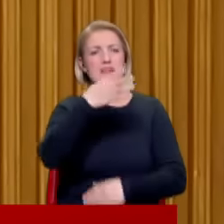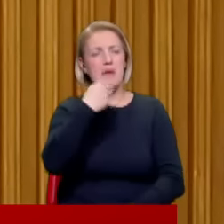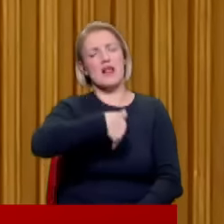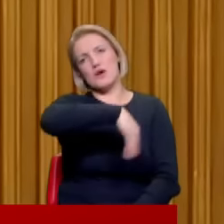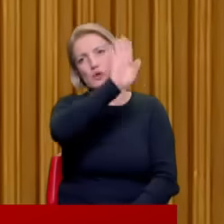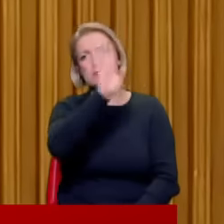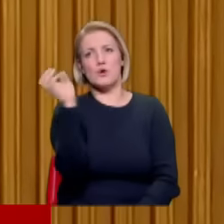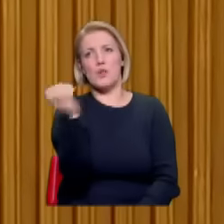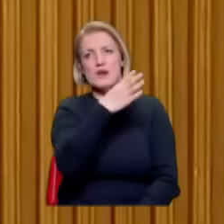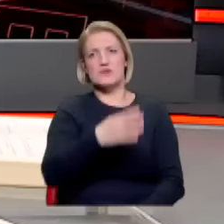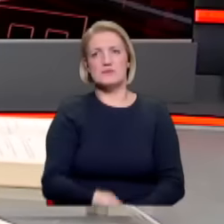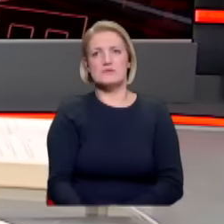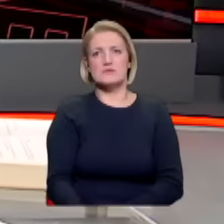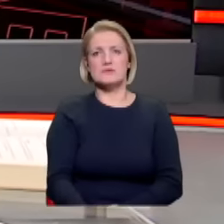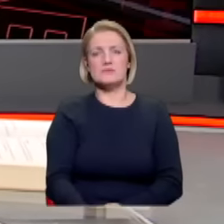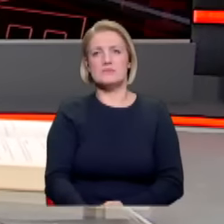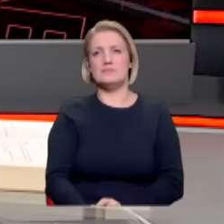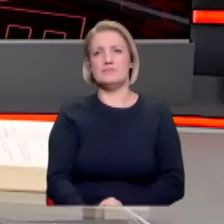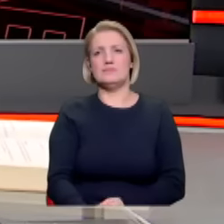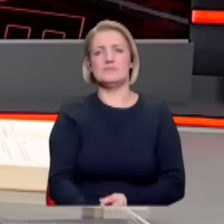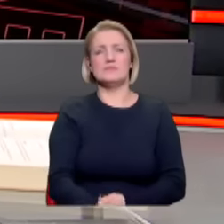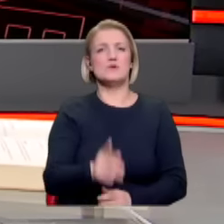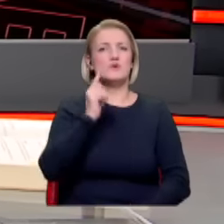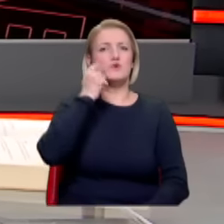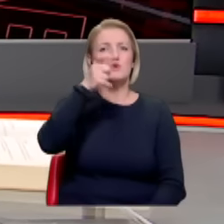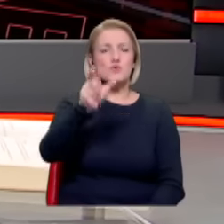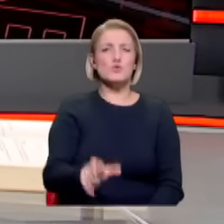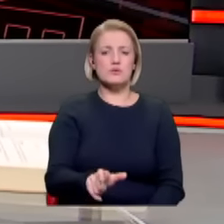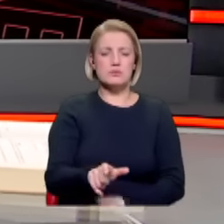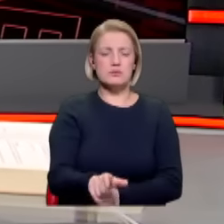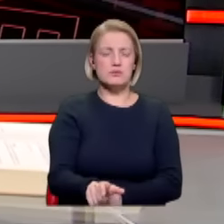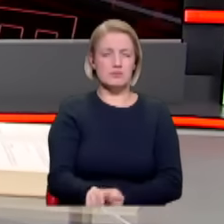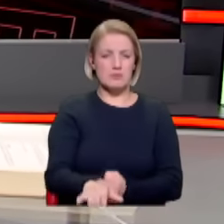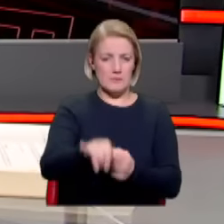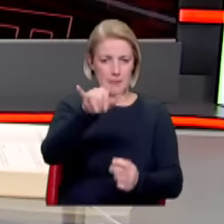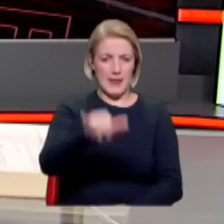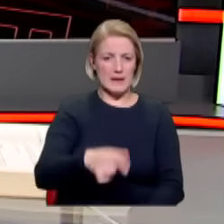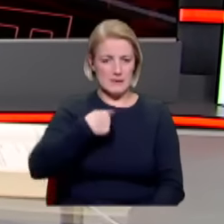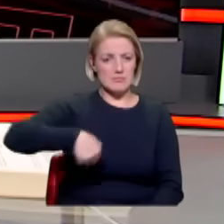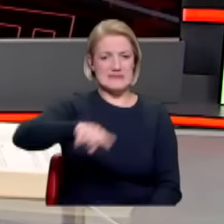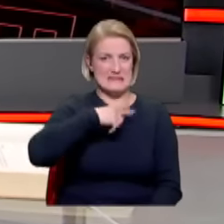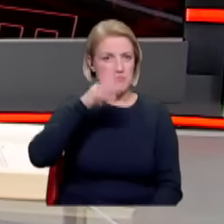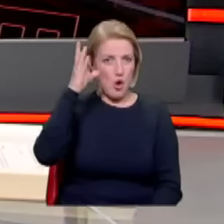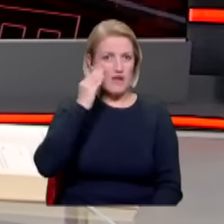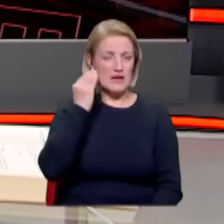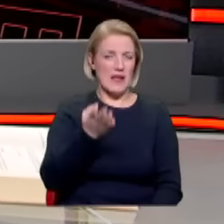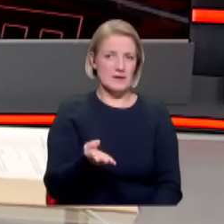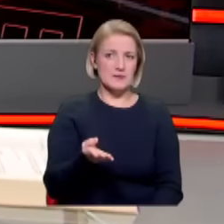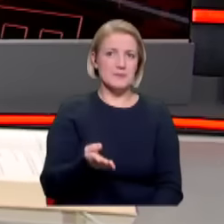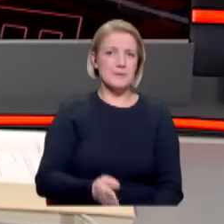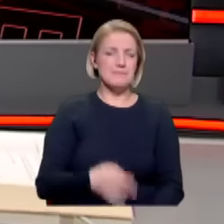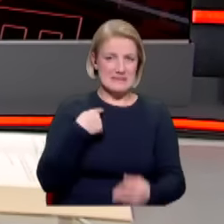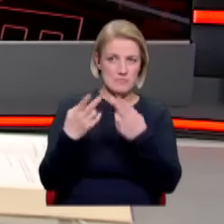emekliye yollayacağız. Efendim, kul hakkını bizden mi öğrenecekler? Öyle derler. Sizden mi öğreneceğiz kul hakkını